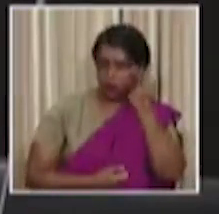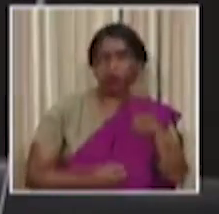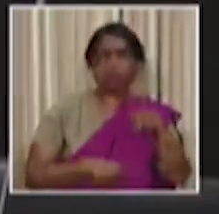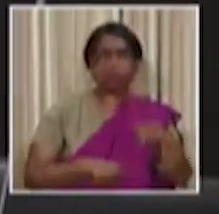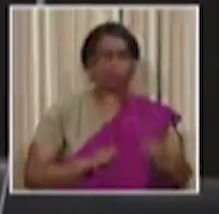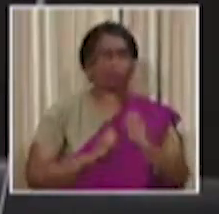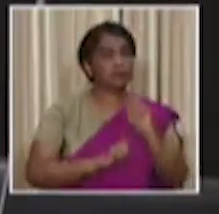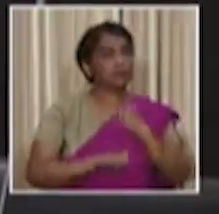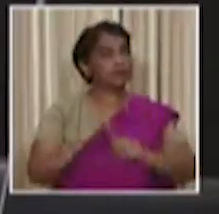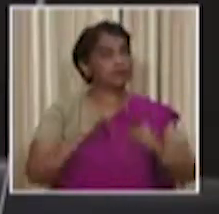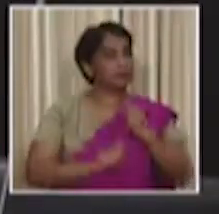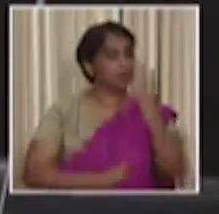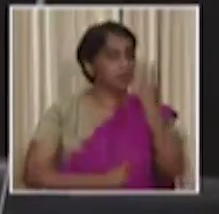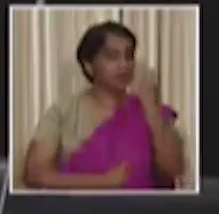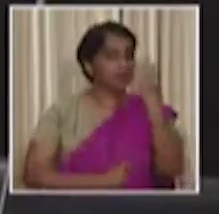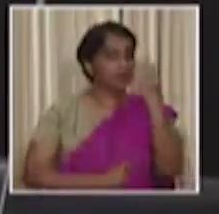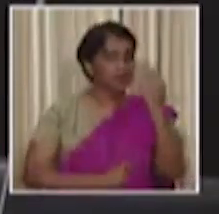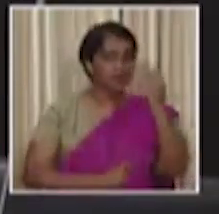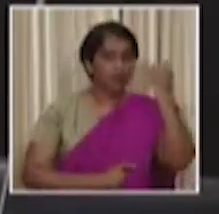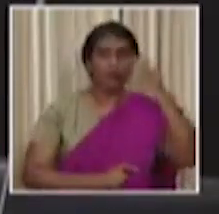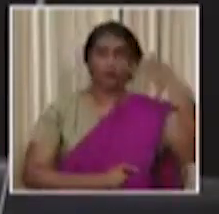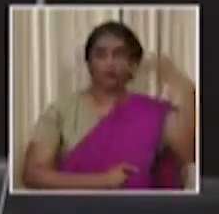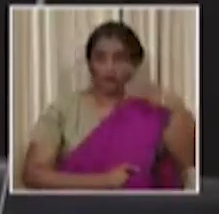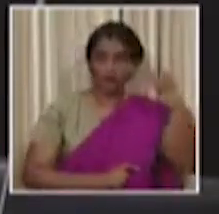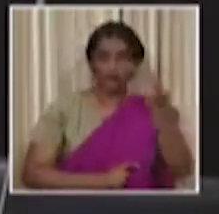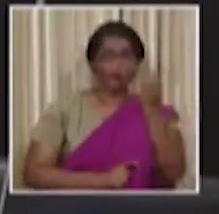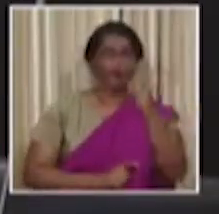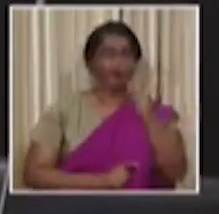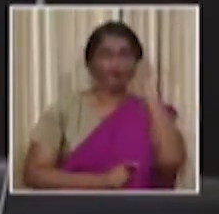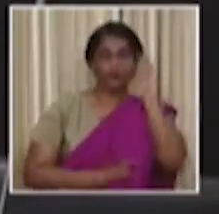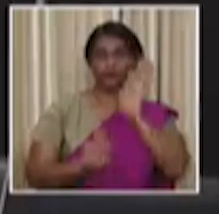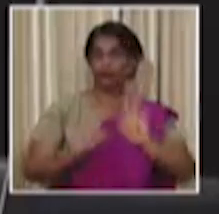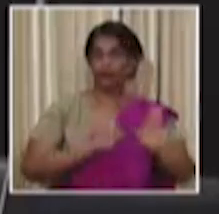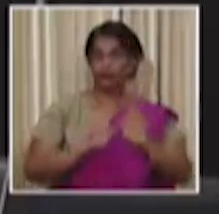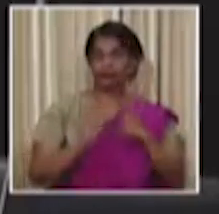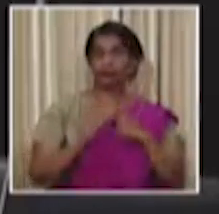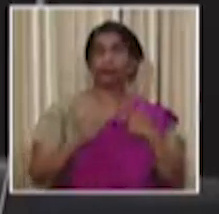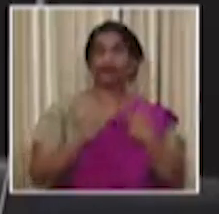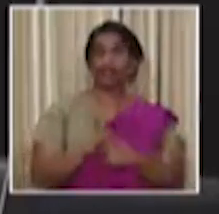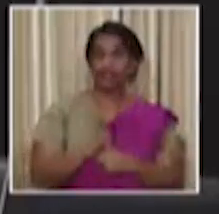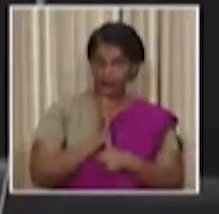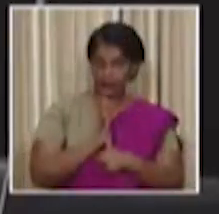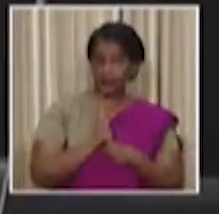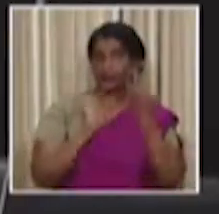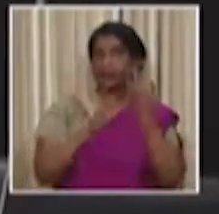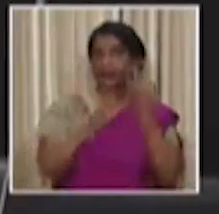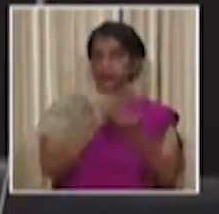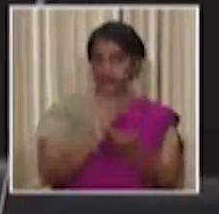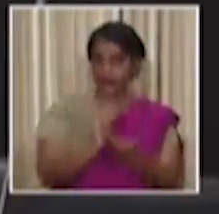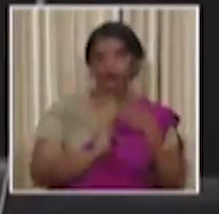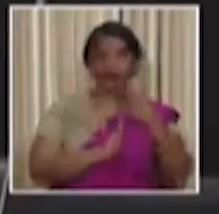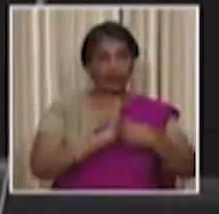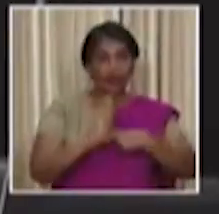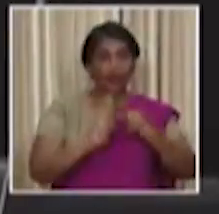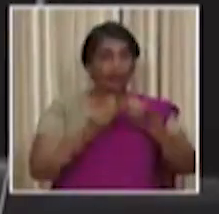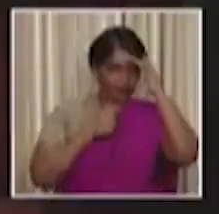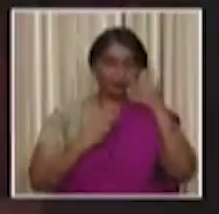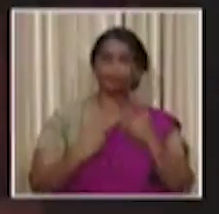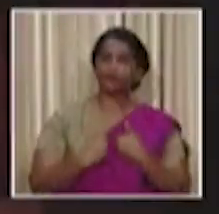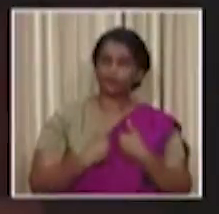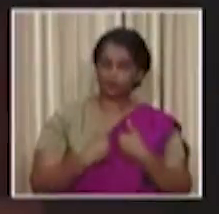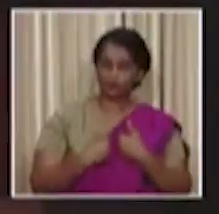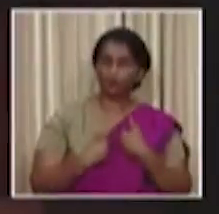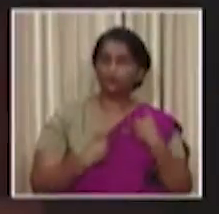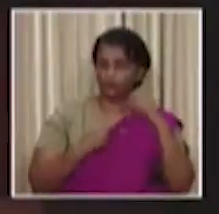ගරු සභාව විසින් 2003 අංක 3 දරන මූල්‍ය කළමනාකරණ වගකීම් 50ක් ඉදිරිපත් කරලා තියෙනවා රට බංකොලොත් වෙන එක වළක්වන්න.